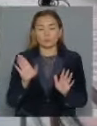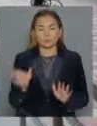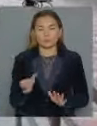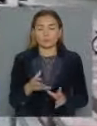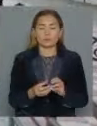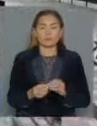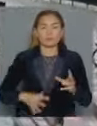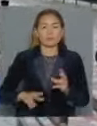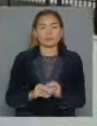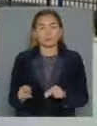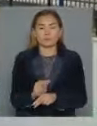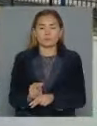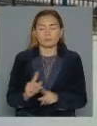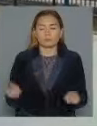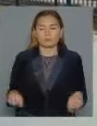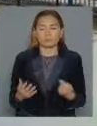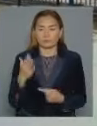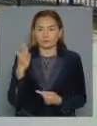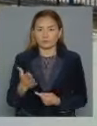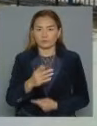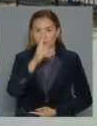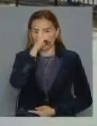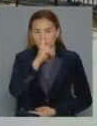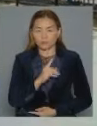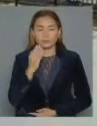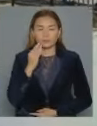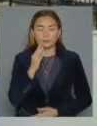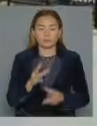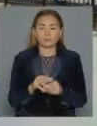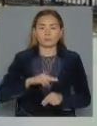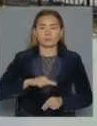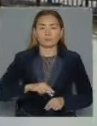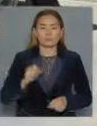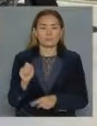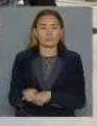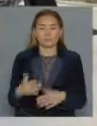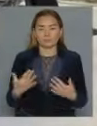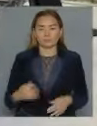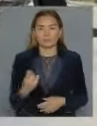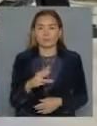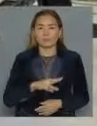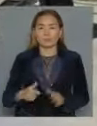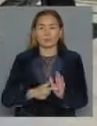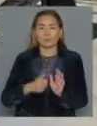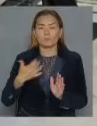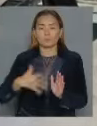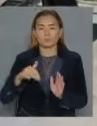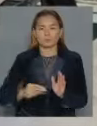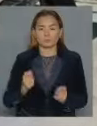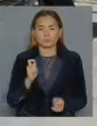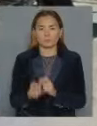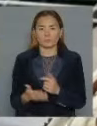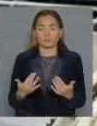что все неполадки будут устранены к концу этого месяца. На работы было выделено 1 миллион 750 тысяч